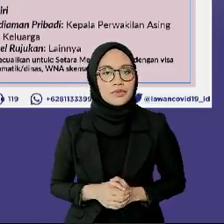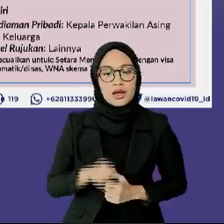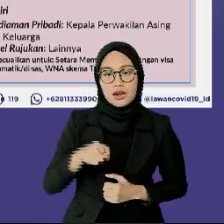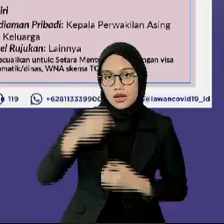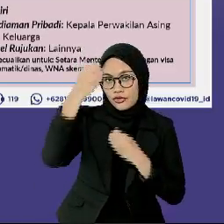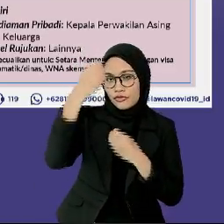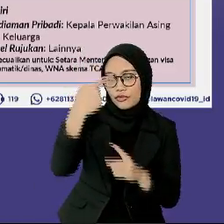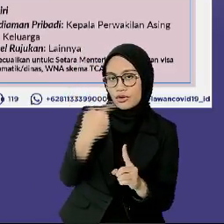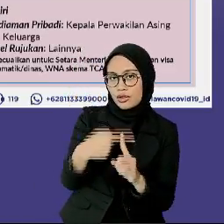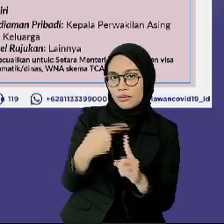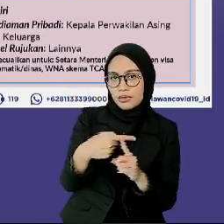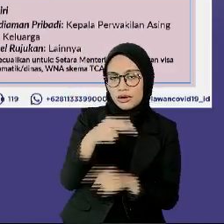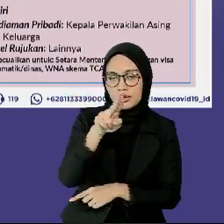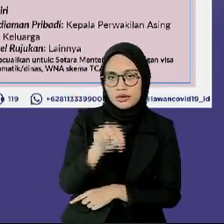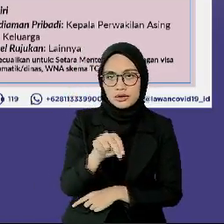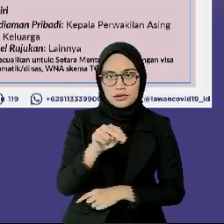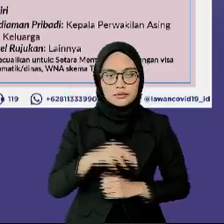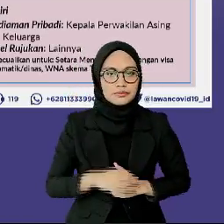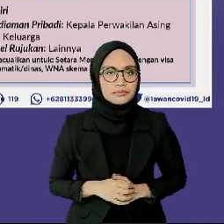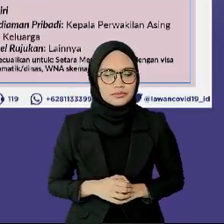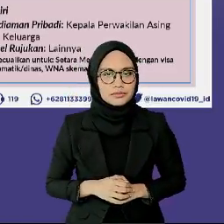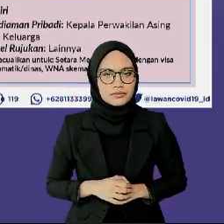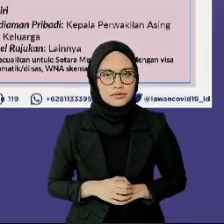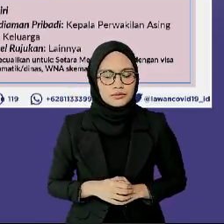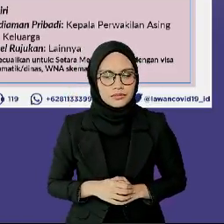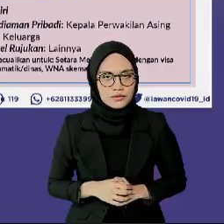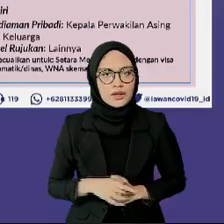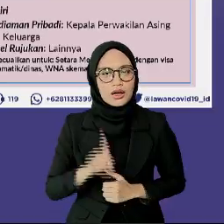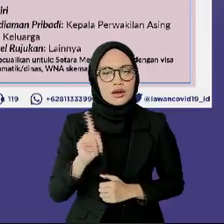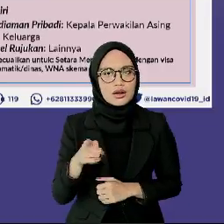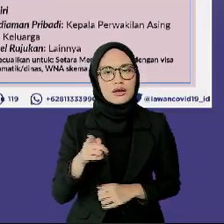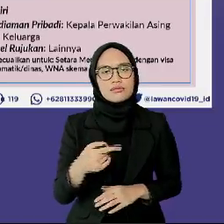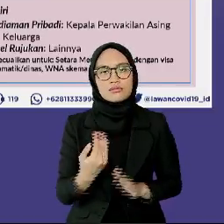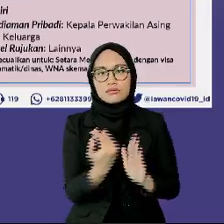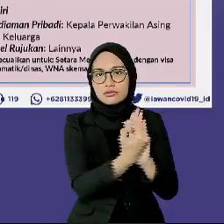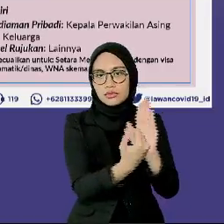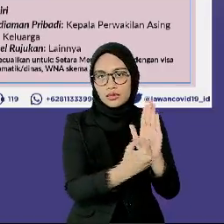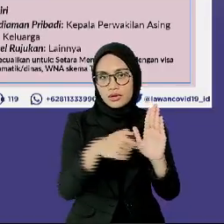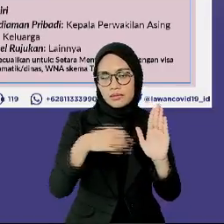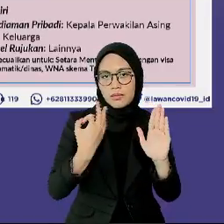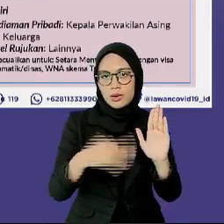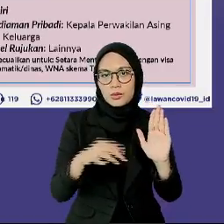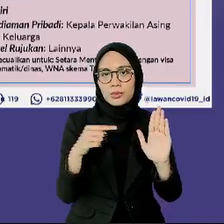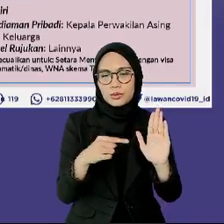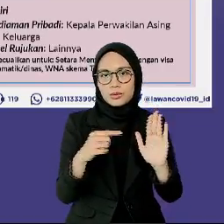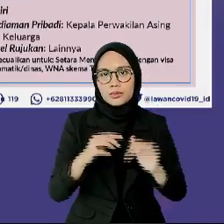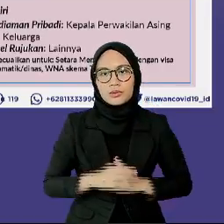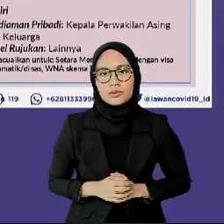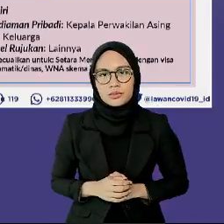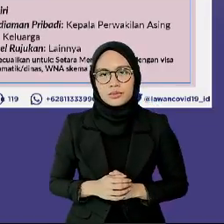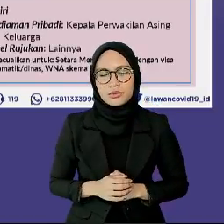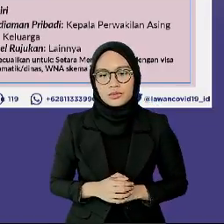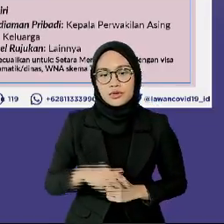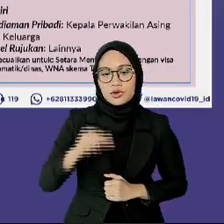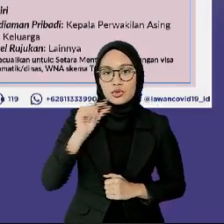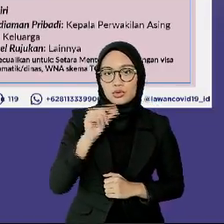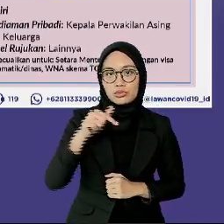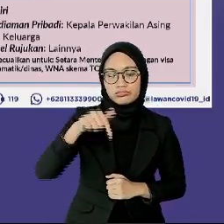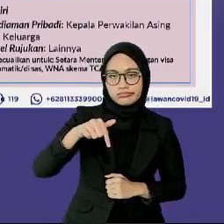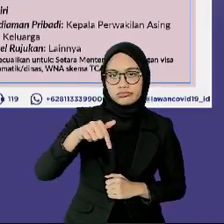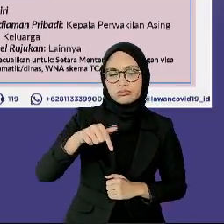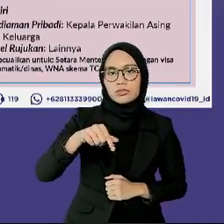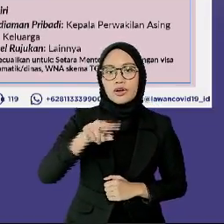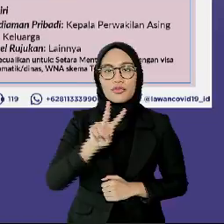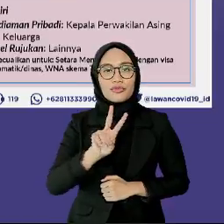berdasarkan keputusan Menteri Hukum dan HAM terbaru, bahwa dalam rangka pemulihan nasional saat ini